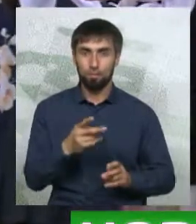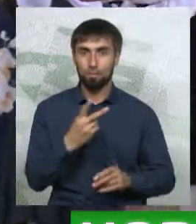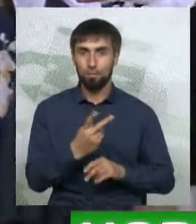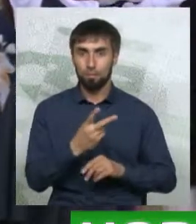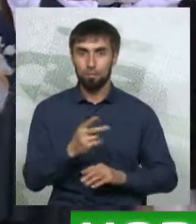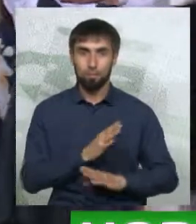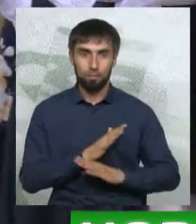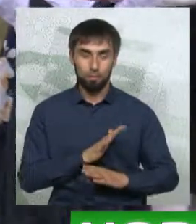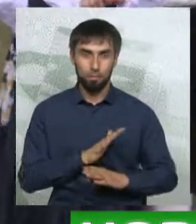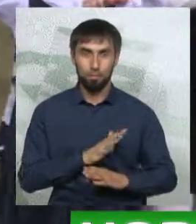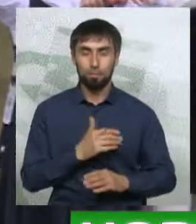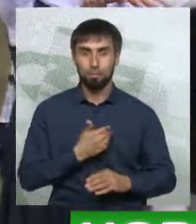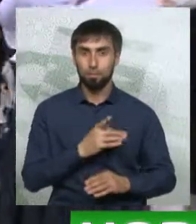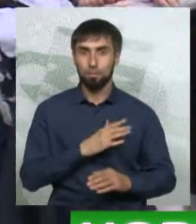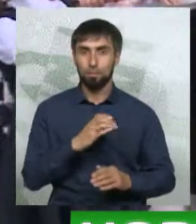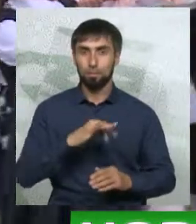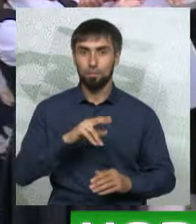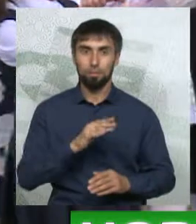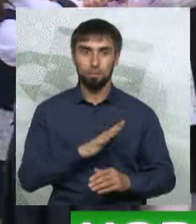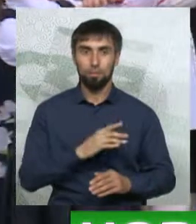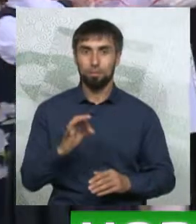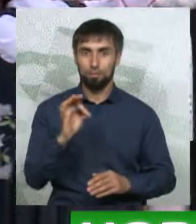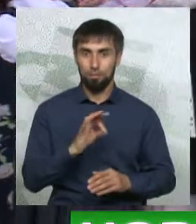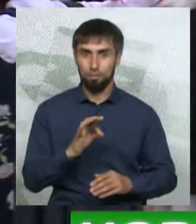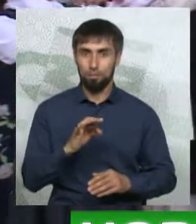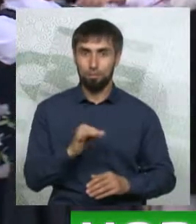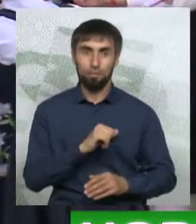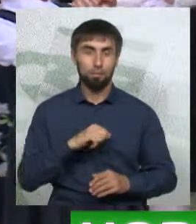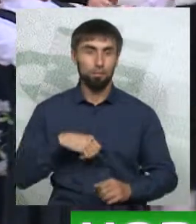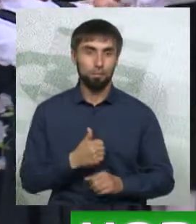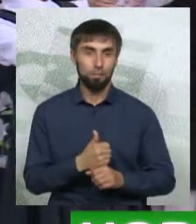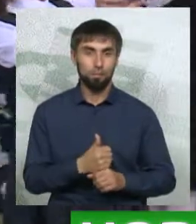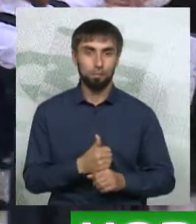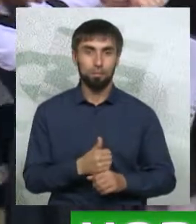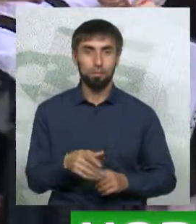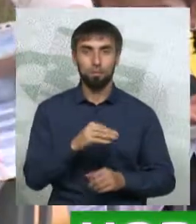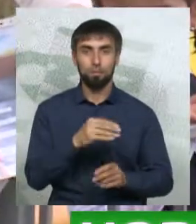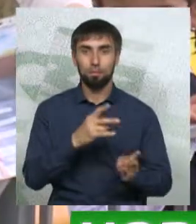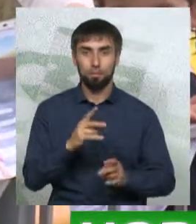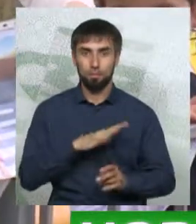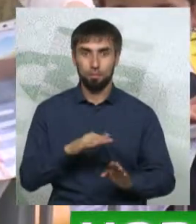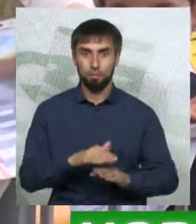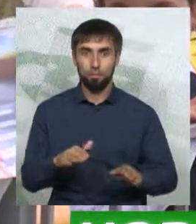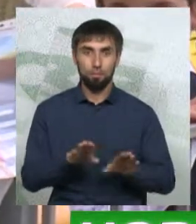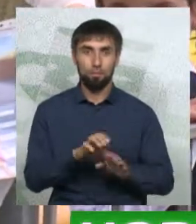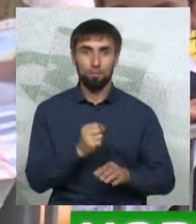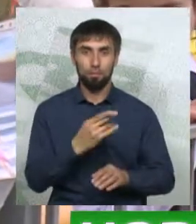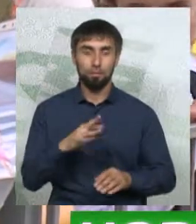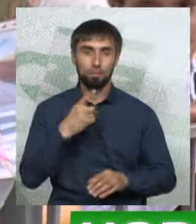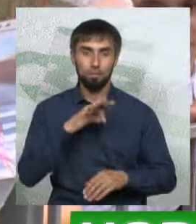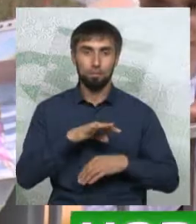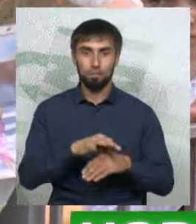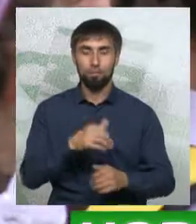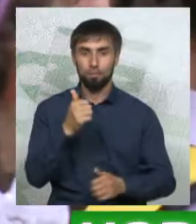человека. Поэтому хотелось бы, чтобы статистика была у нас нулевая, и самое главное – в них не калечились дети. Подобные акции ГИБДД